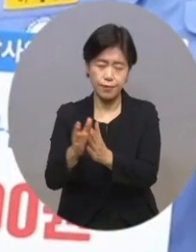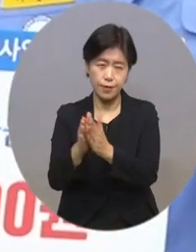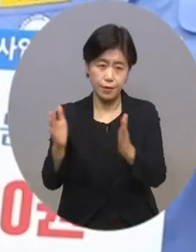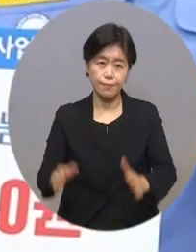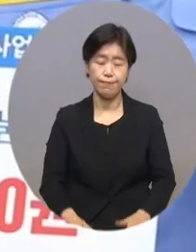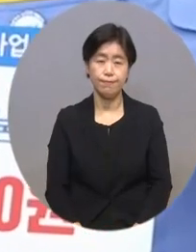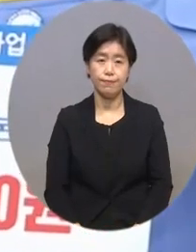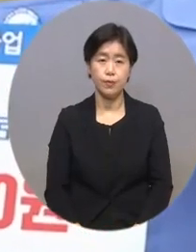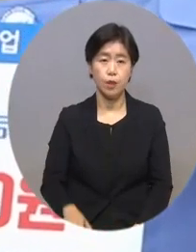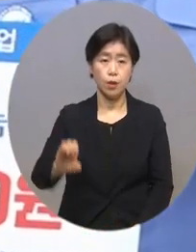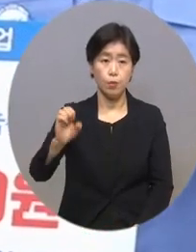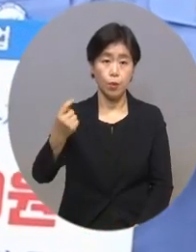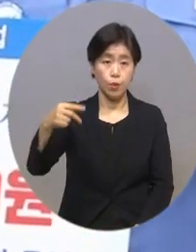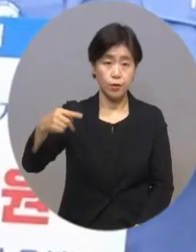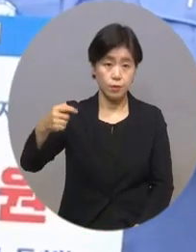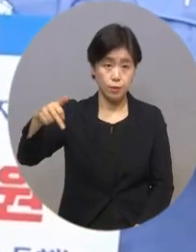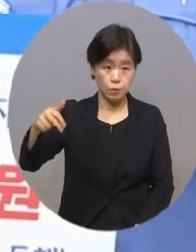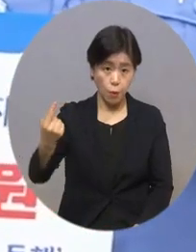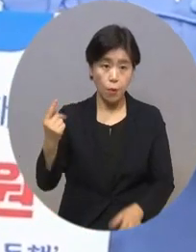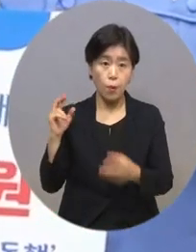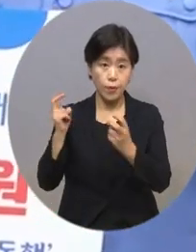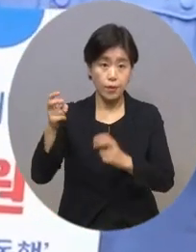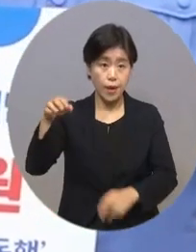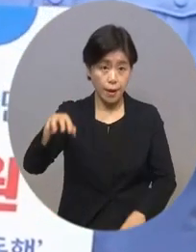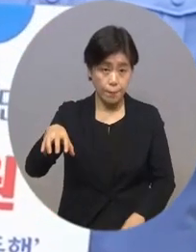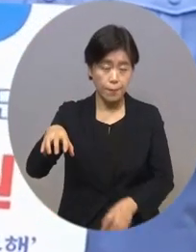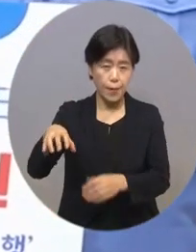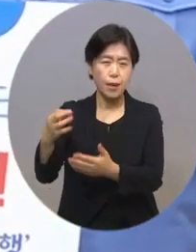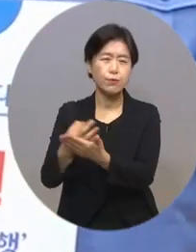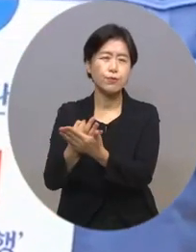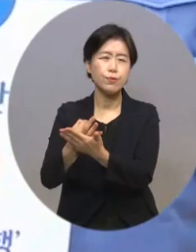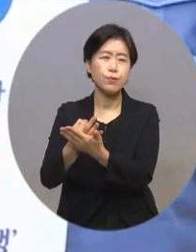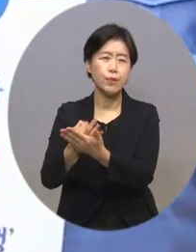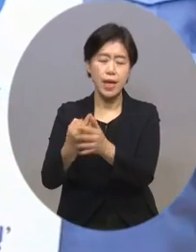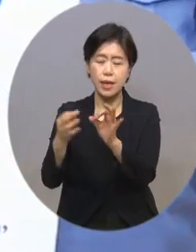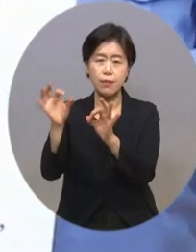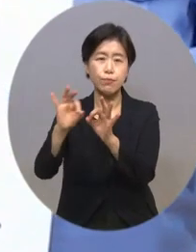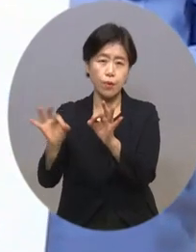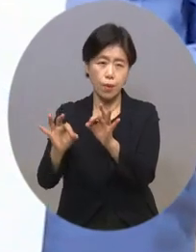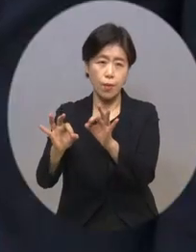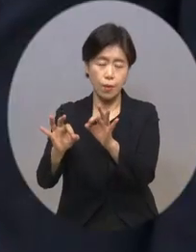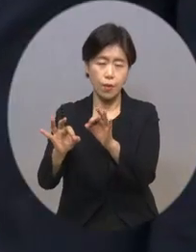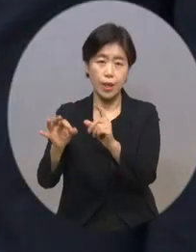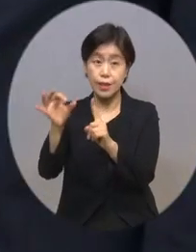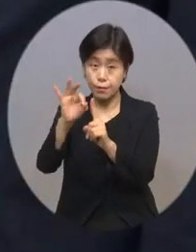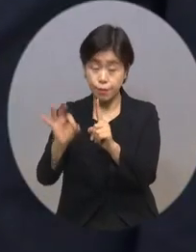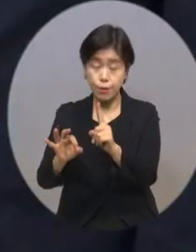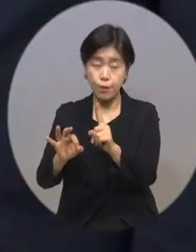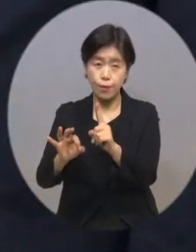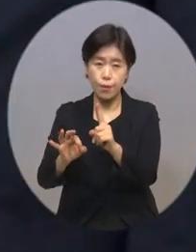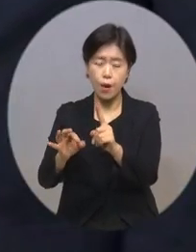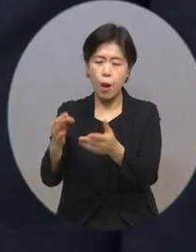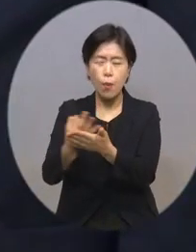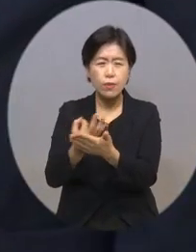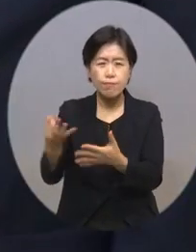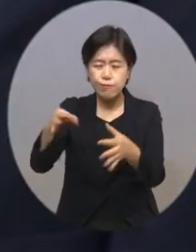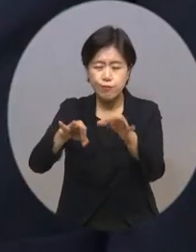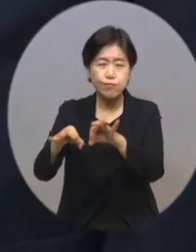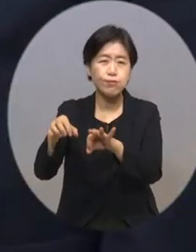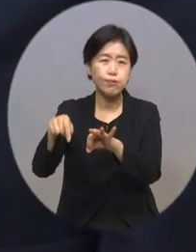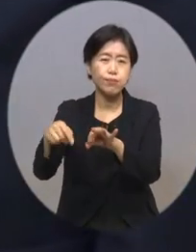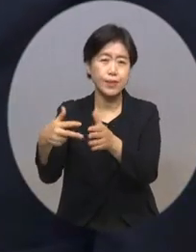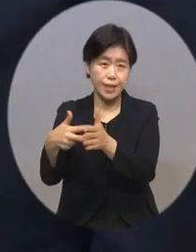포스코 직원들의 급여 1% 로 조성된 포스코 1% 나눔재단 과 광양 씨와